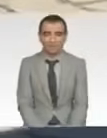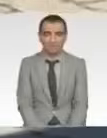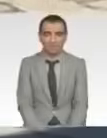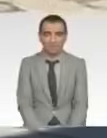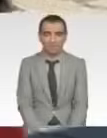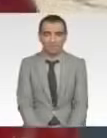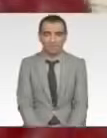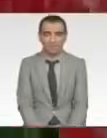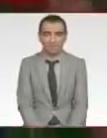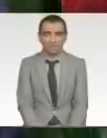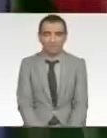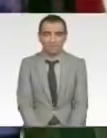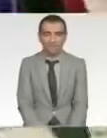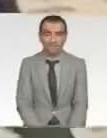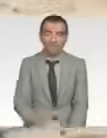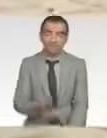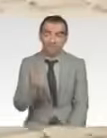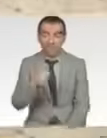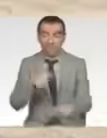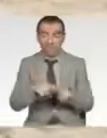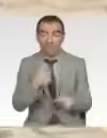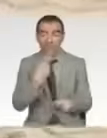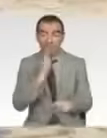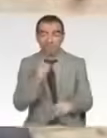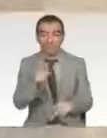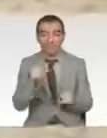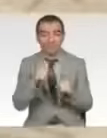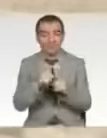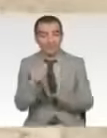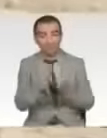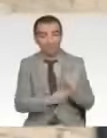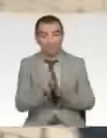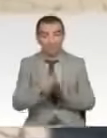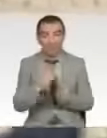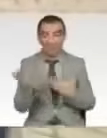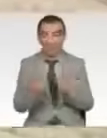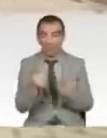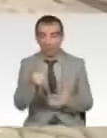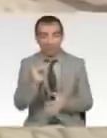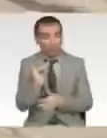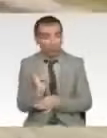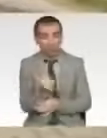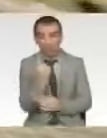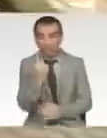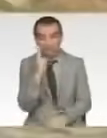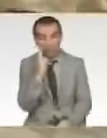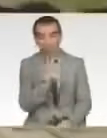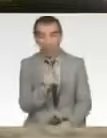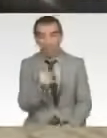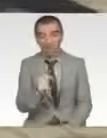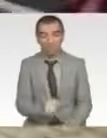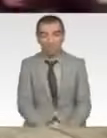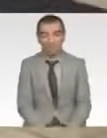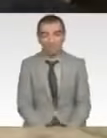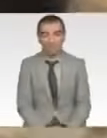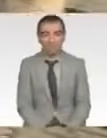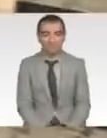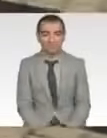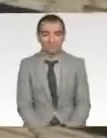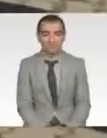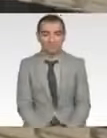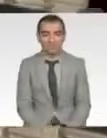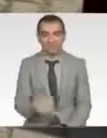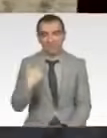Seni yerim ben. Haydi Ayşe Hanım, dibek dövmekte ne kadar marifetlisiniz görelim bakalım. Yemin ederim